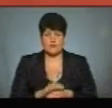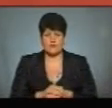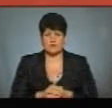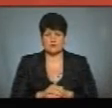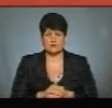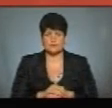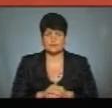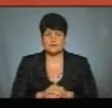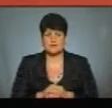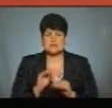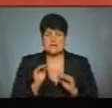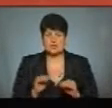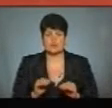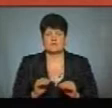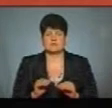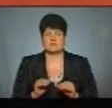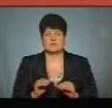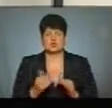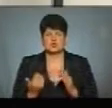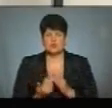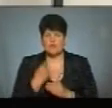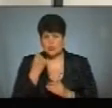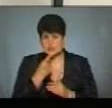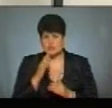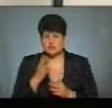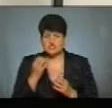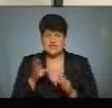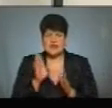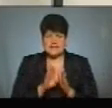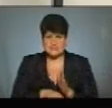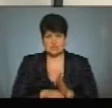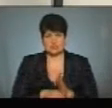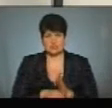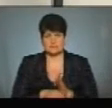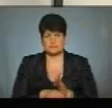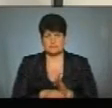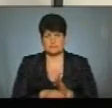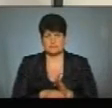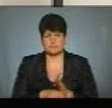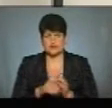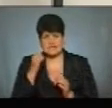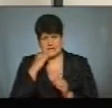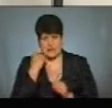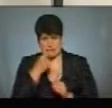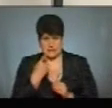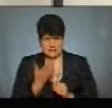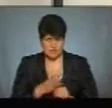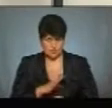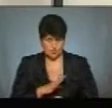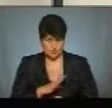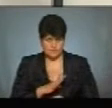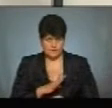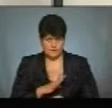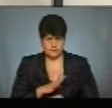там старо-нове лице, так? Або з нового лице буде ще гірше, ніж старе лице було. Тому,